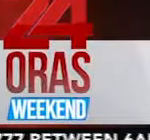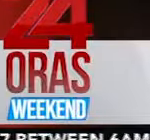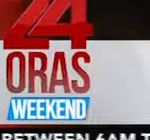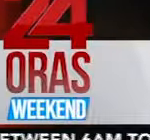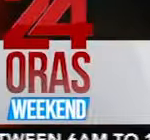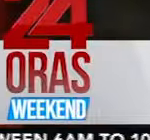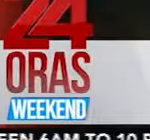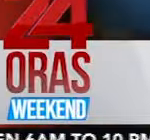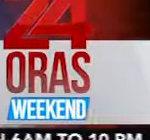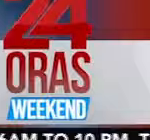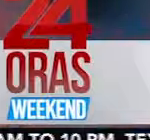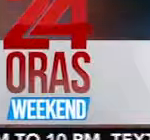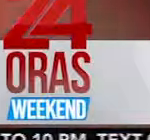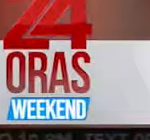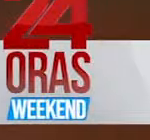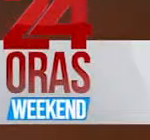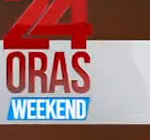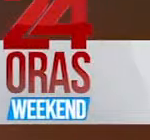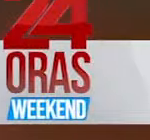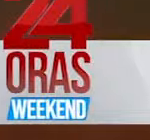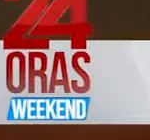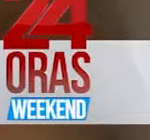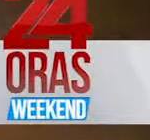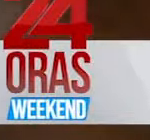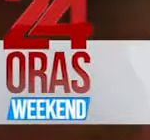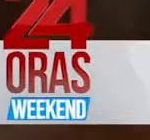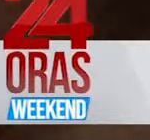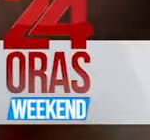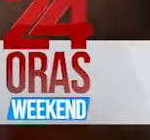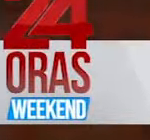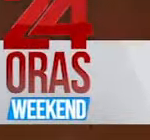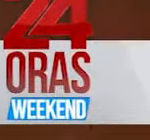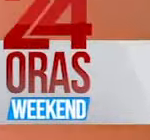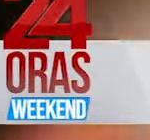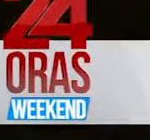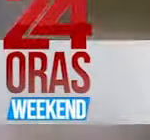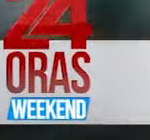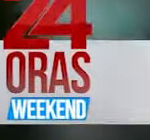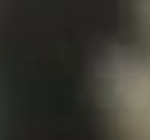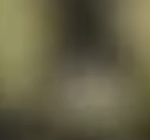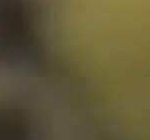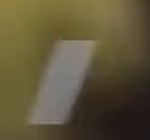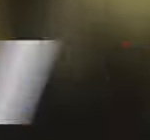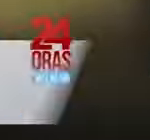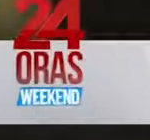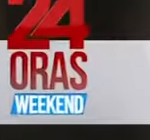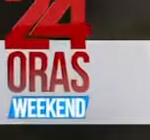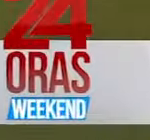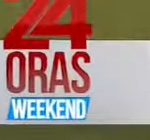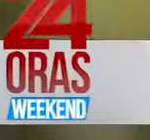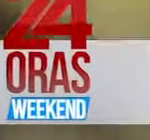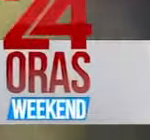ang nahulikam ng mga pasaherong takot na takot sa kaserong driver.